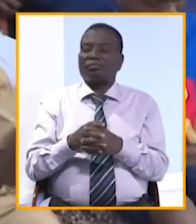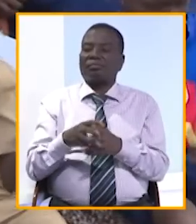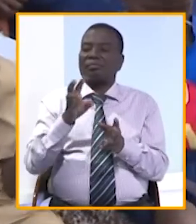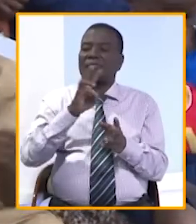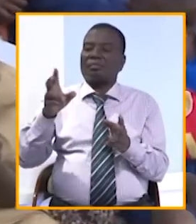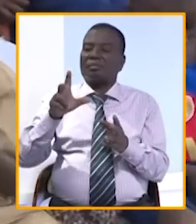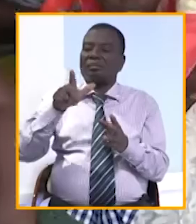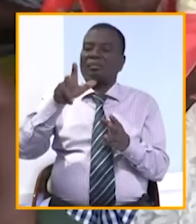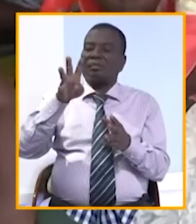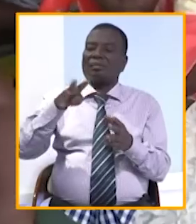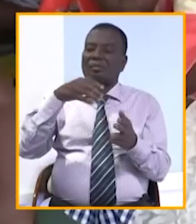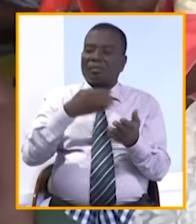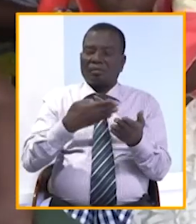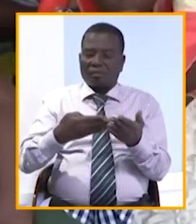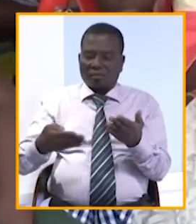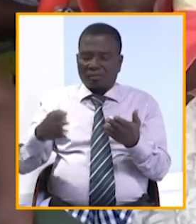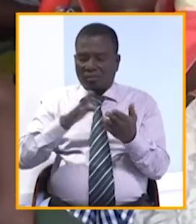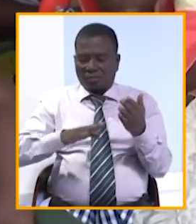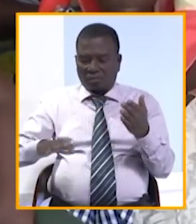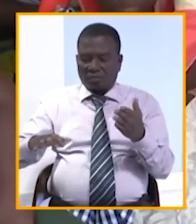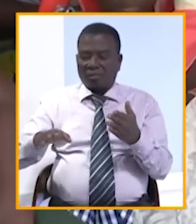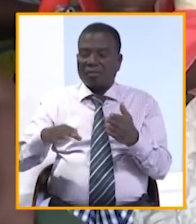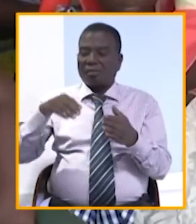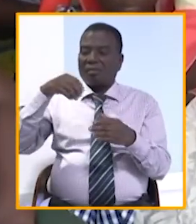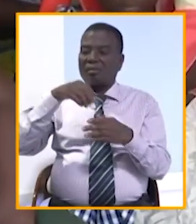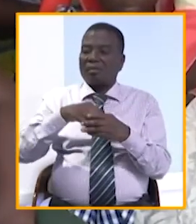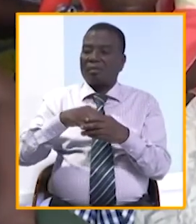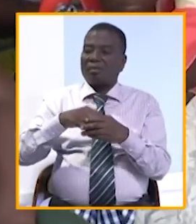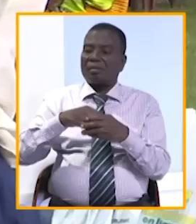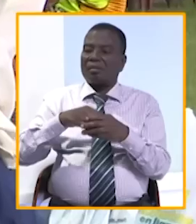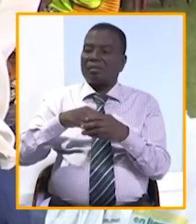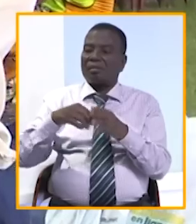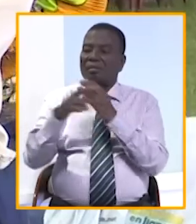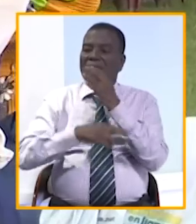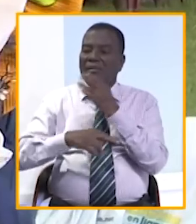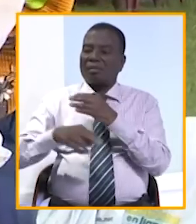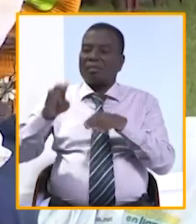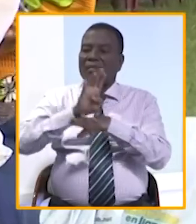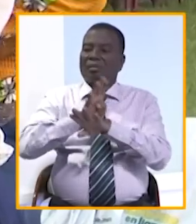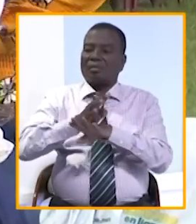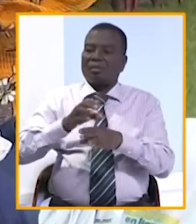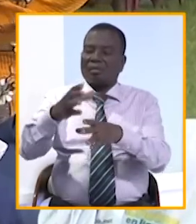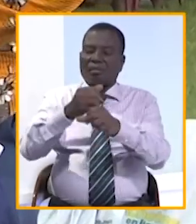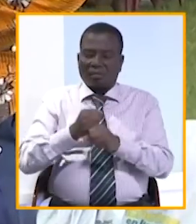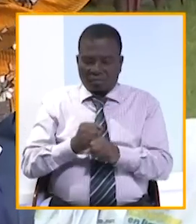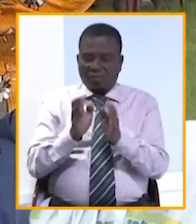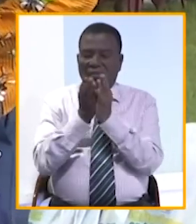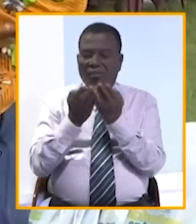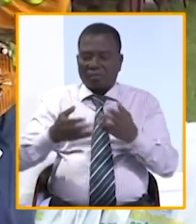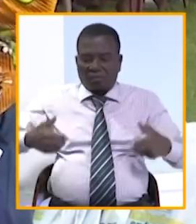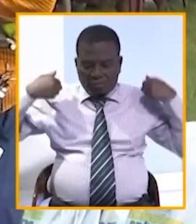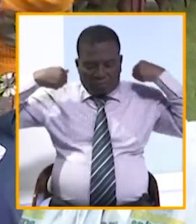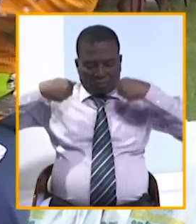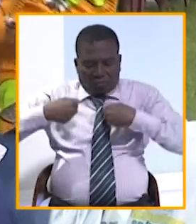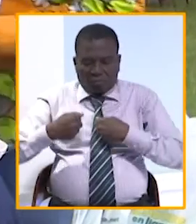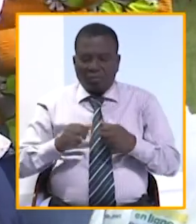624 enfants des milieux défavorisés des localités de Diabo et Languy Bonou, deux sous-préfectures de la région de Gbeke, reçoivent des kits scolaires et des cartables,